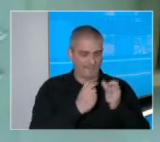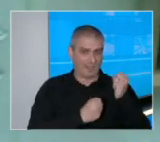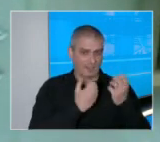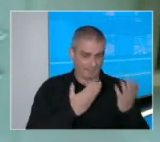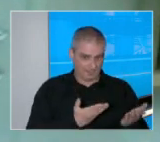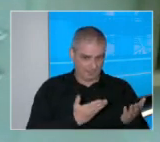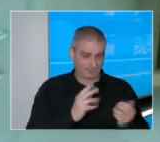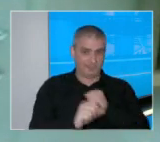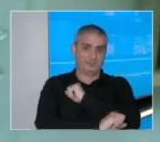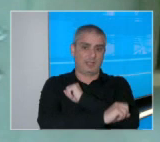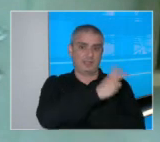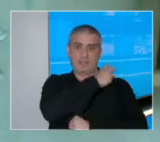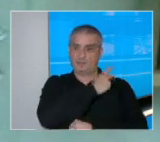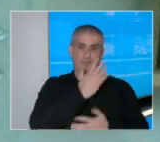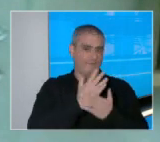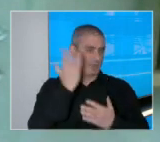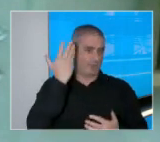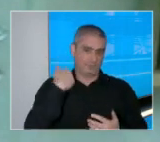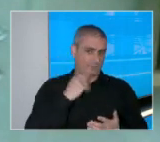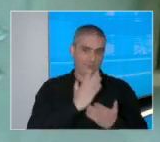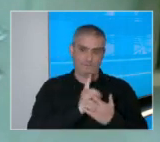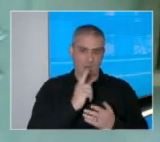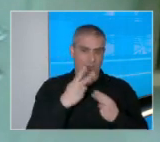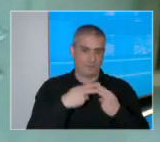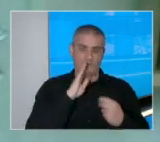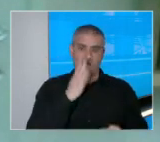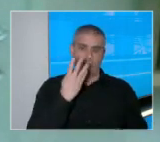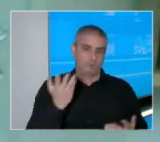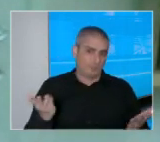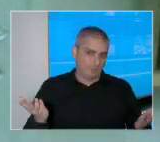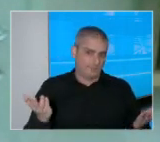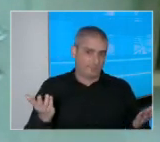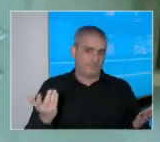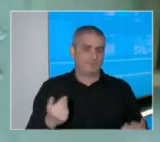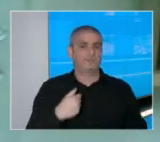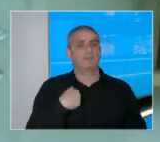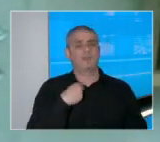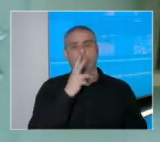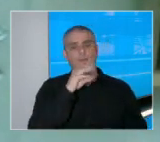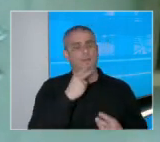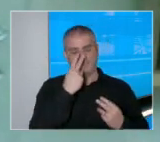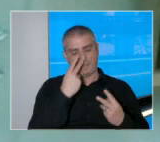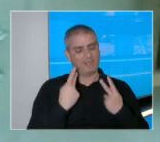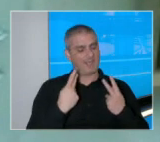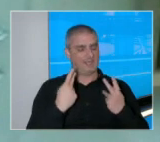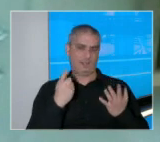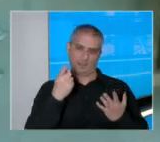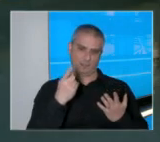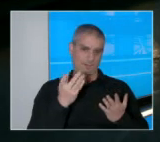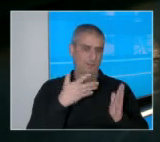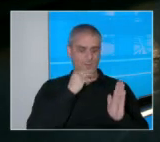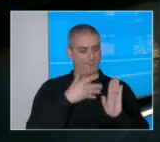מרץ. סגן רמטכ"ל אני כבר לא די הרבה זמן, כבר עוד מעט 4 שנים, אז אני מוכן לדבר איתכם על מרץ כמה שאתם רוצים. הרי אין ספק שאתה